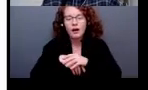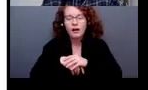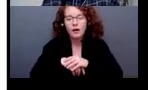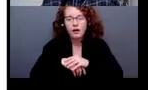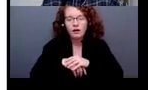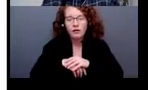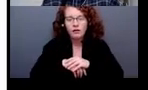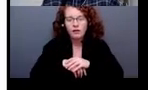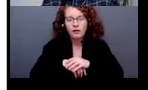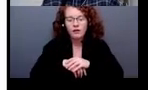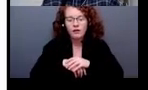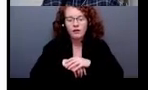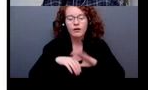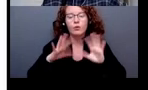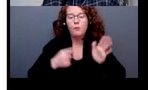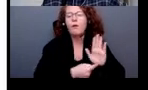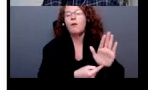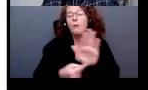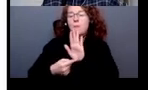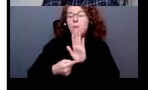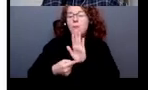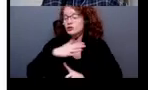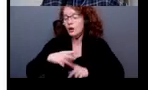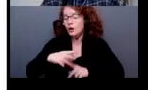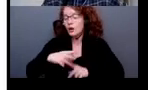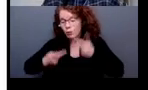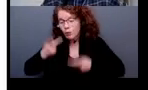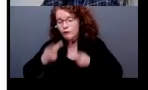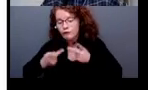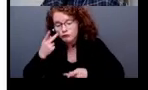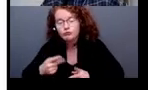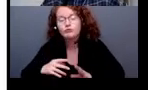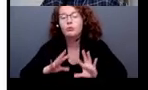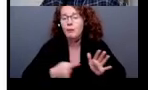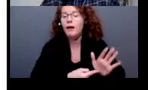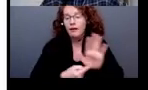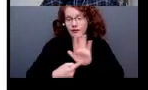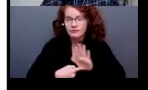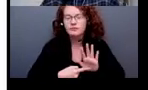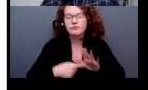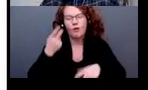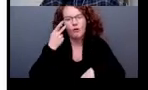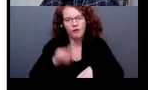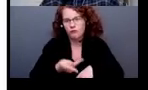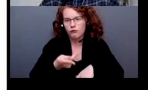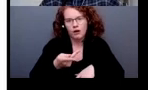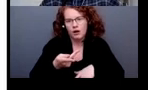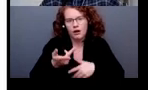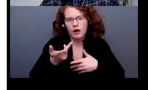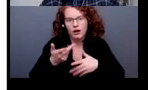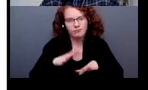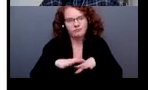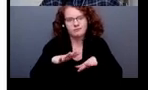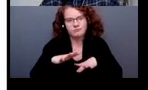phénomènes que l'on a étudiés, amène en fait à mettre en jeu tout un ensemble de compétences, hein, et donc